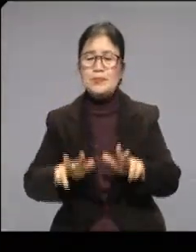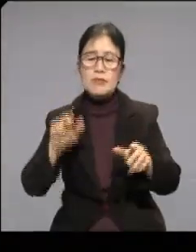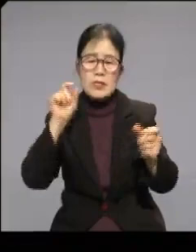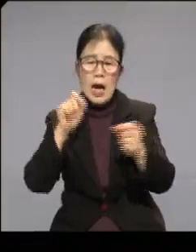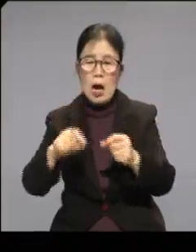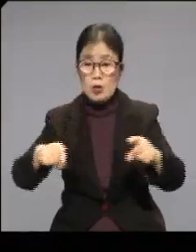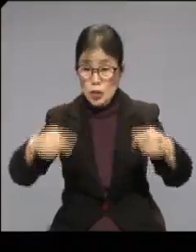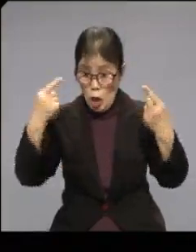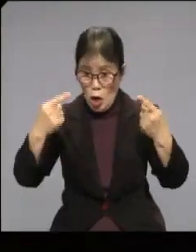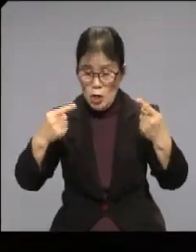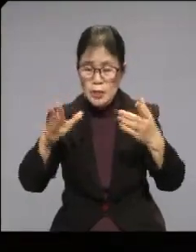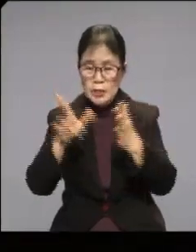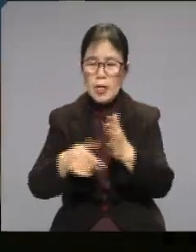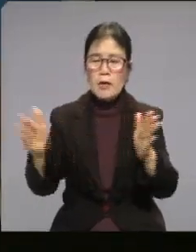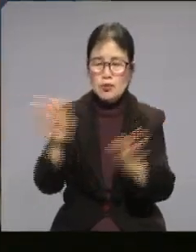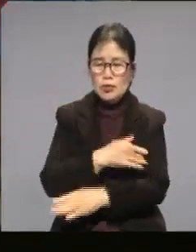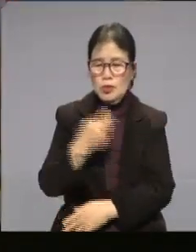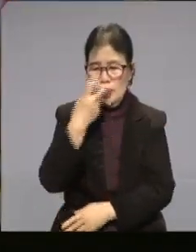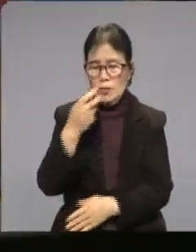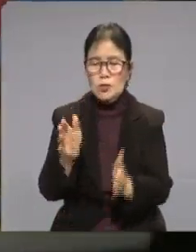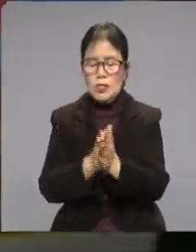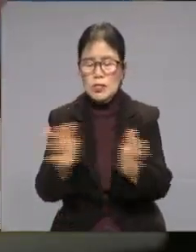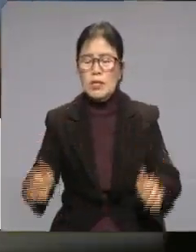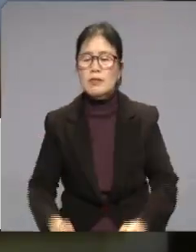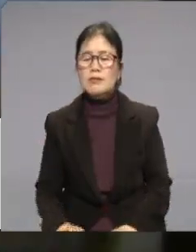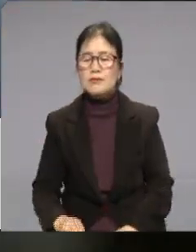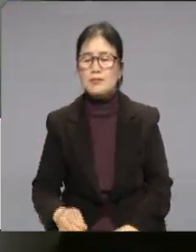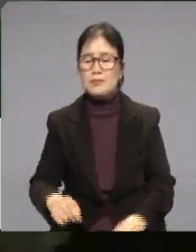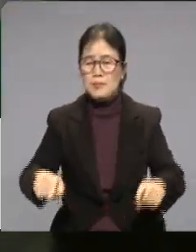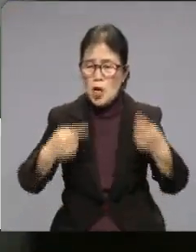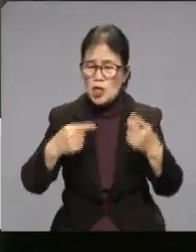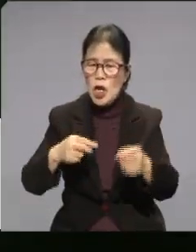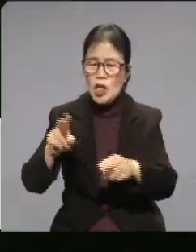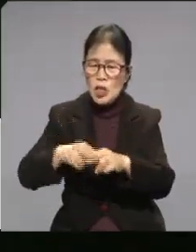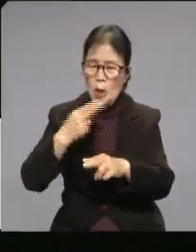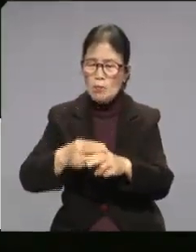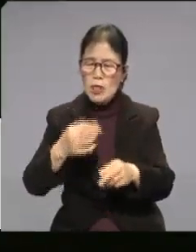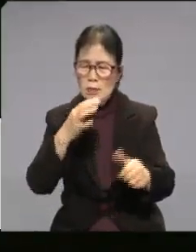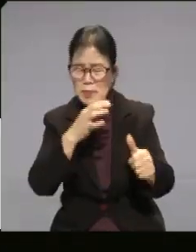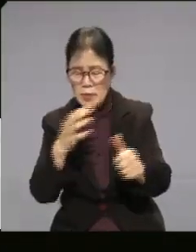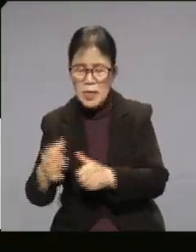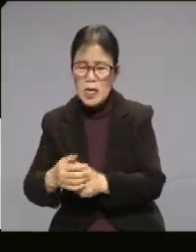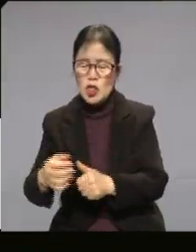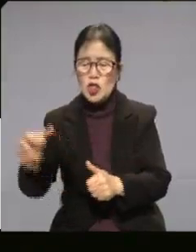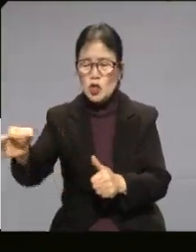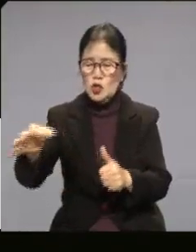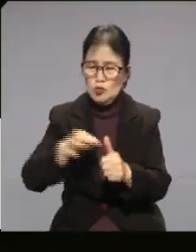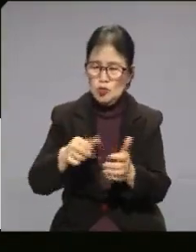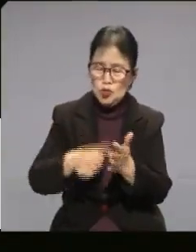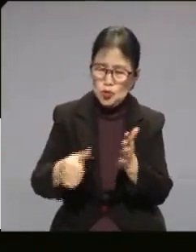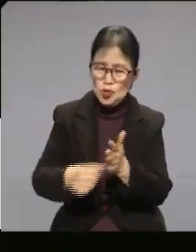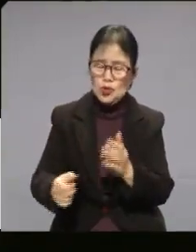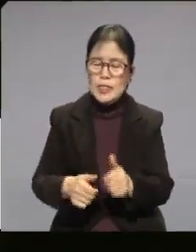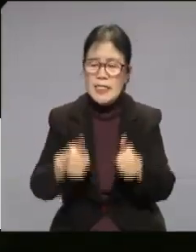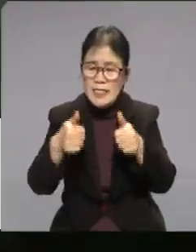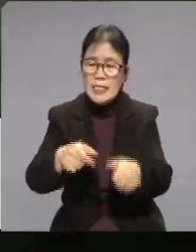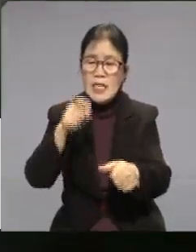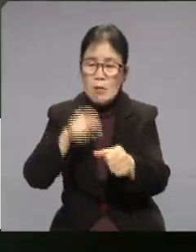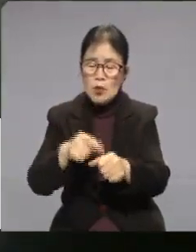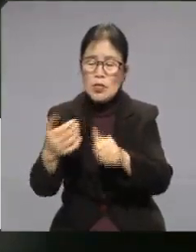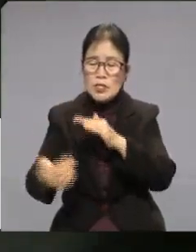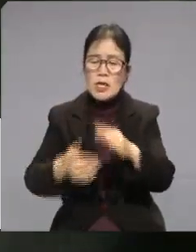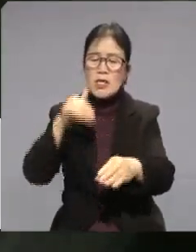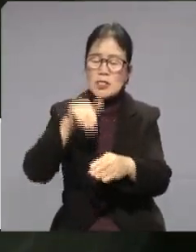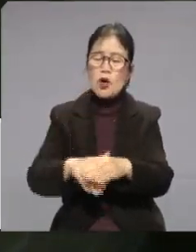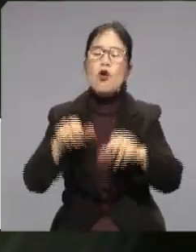설 명절부터 단속에 들어갑니다. 명절 선물을 핑계로 한 금품수수나 인사 명목의 사전선거 운동이 대상이